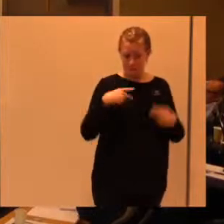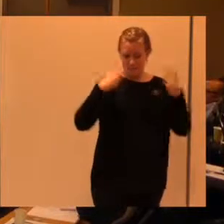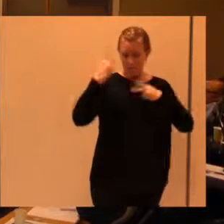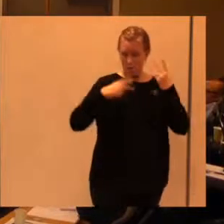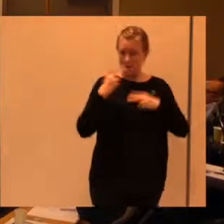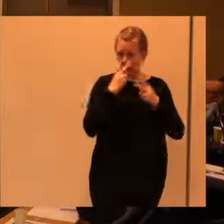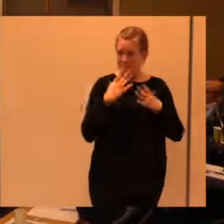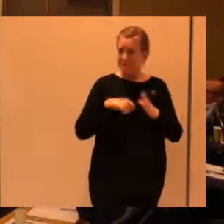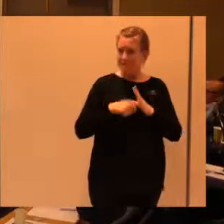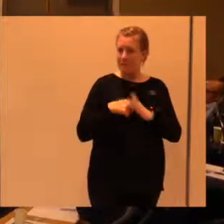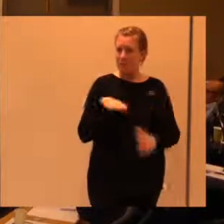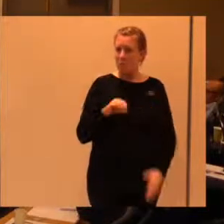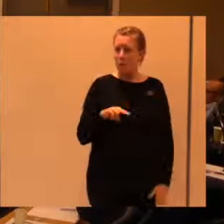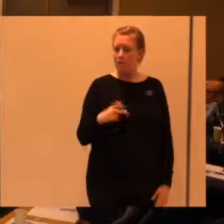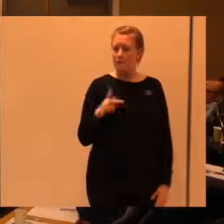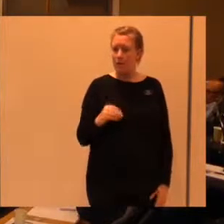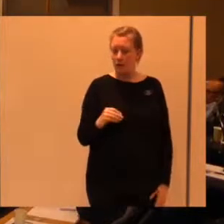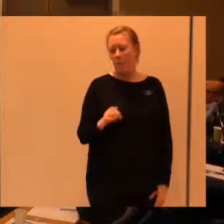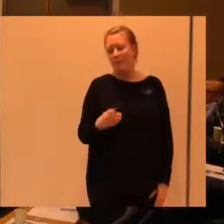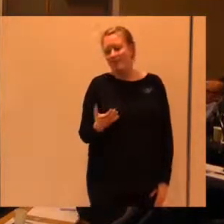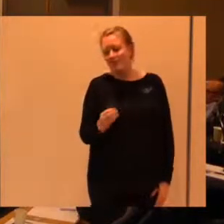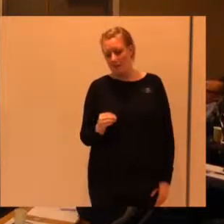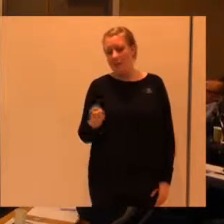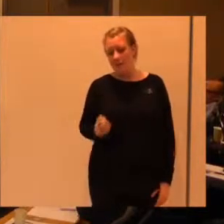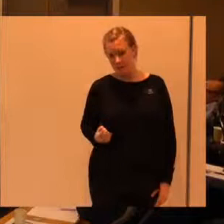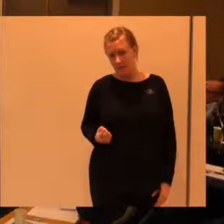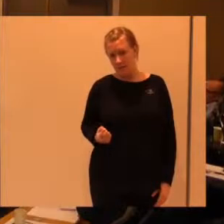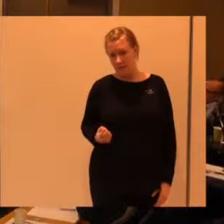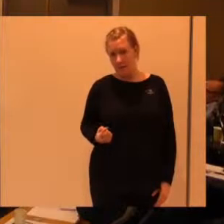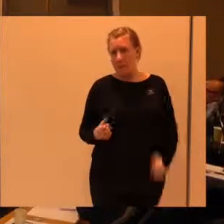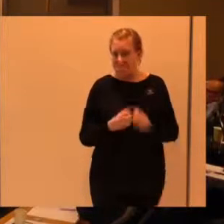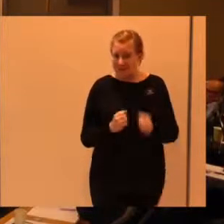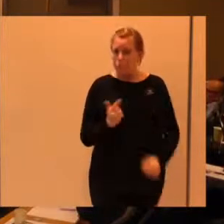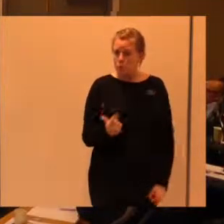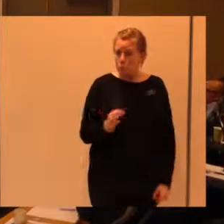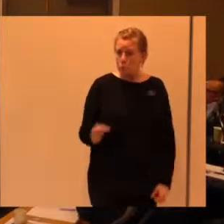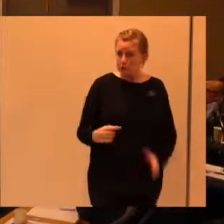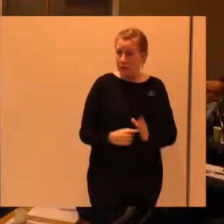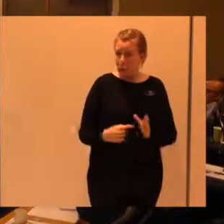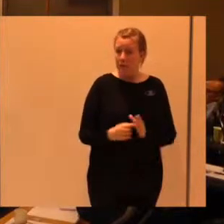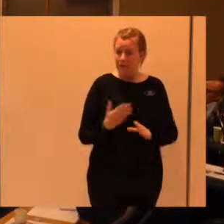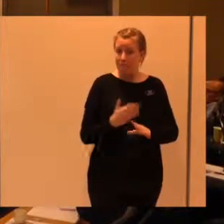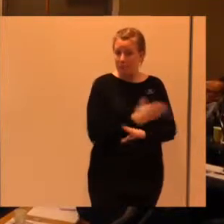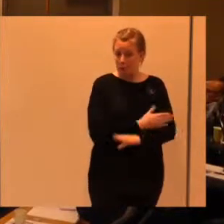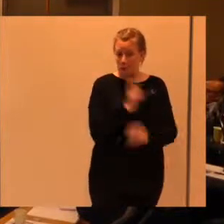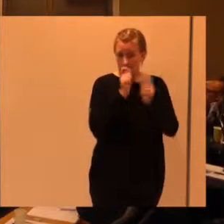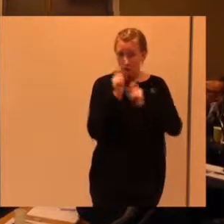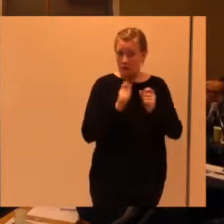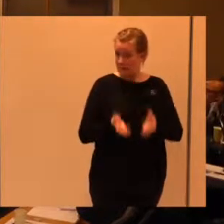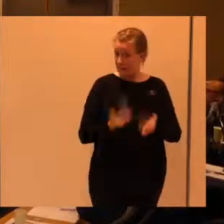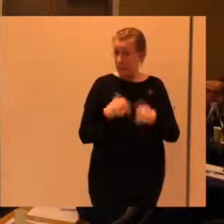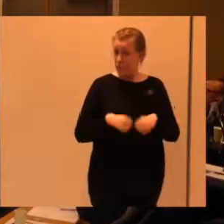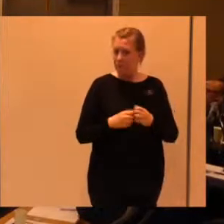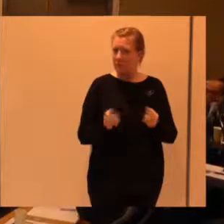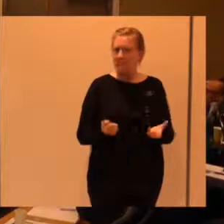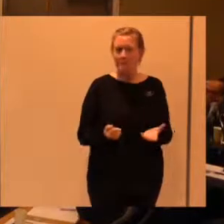uppgift. Hur enkelt som helst. Men det tar 700 ögonfixeringar innan hon bestämmer sig för vad hon ska klicka på.